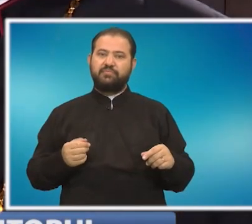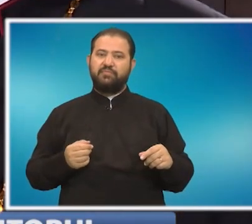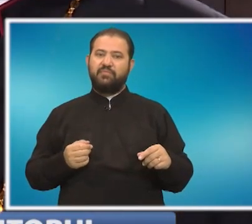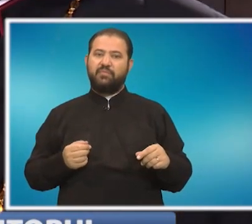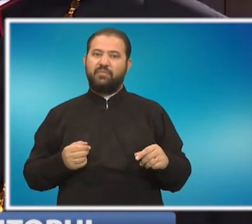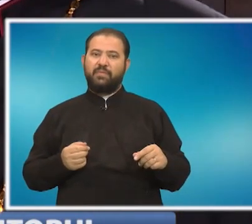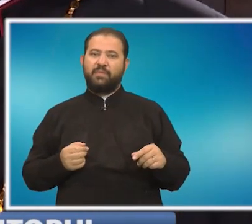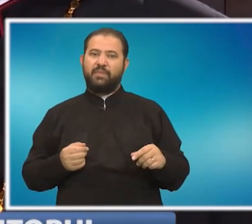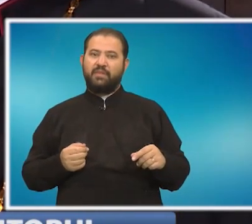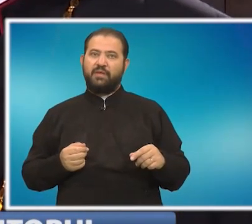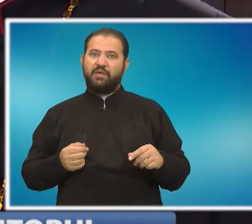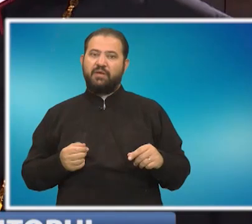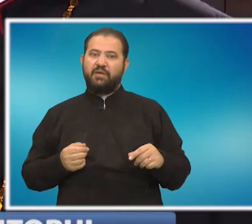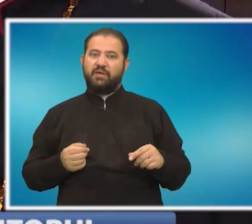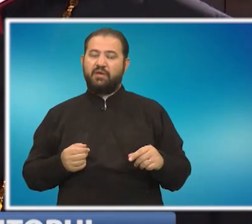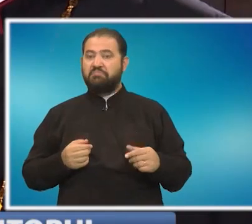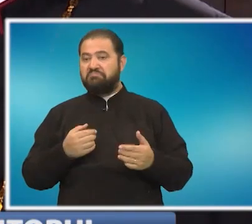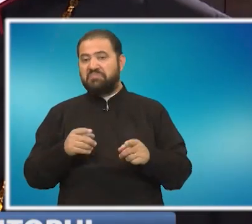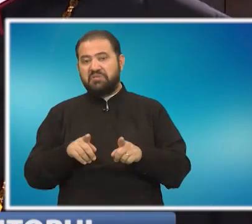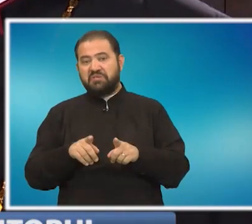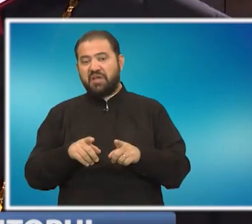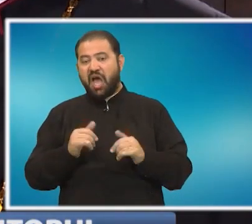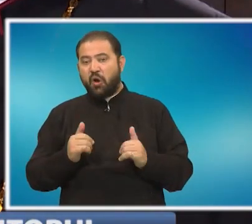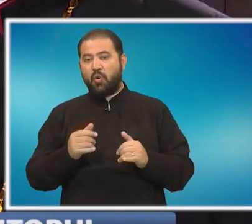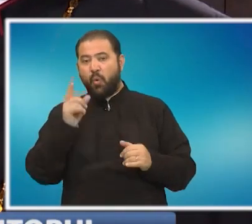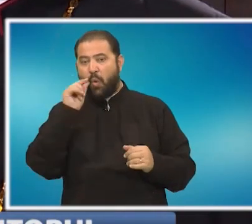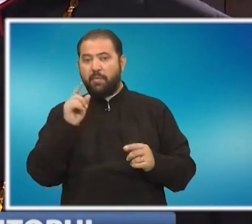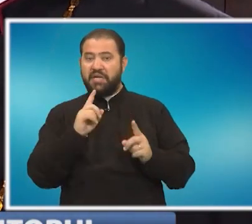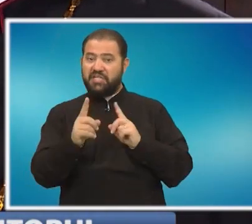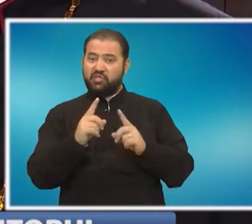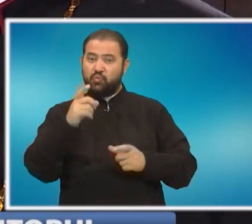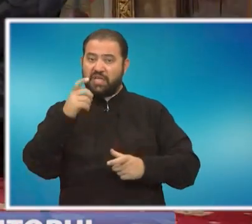împlinirea unor gânduri de cercetarea cugetului,